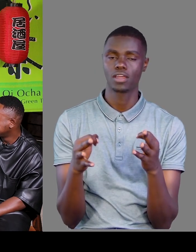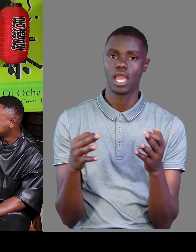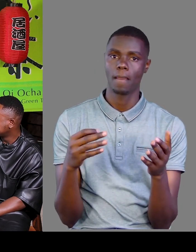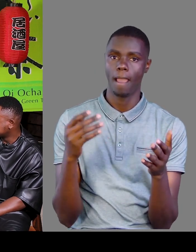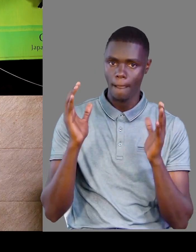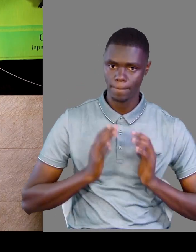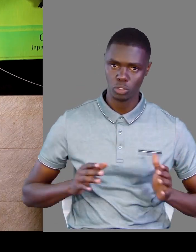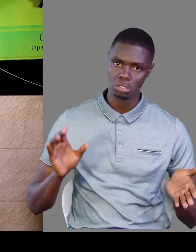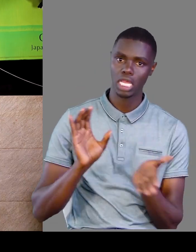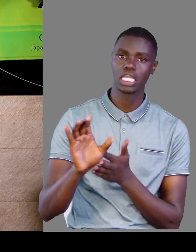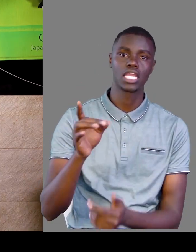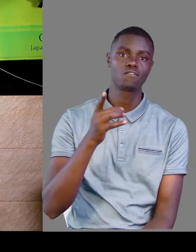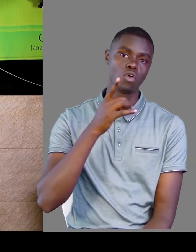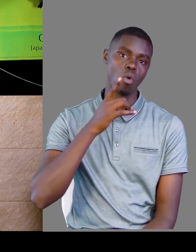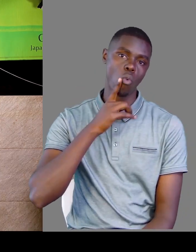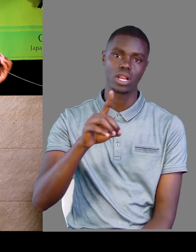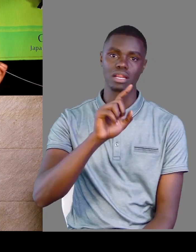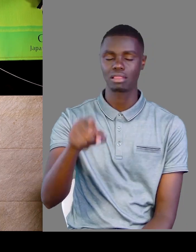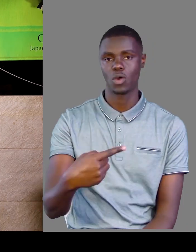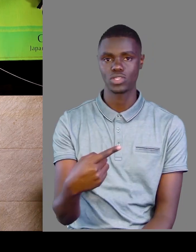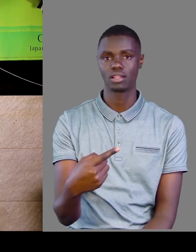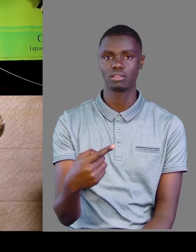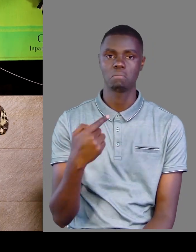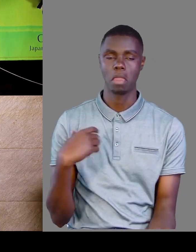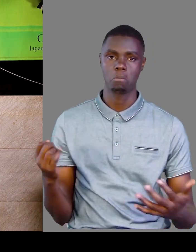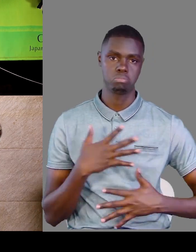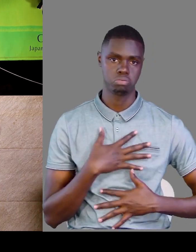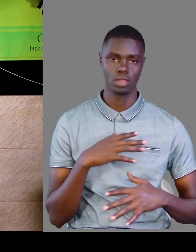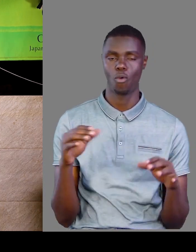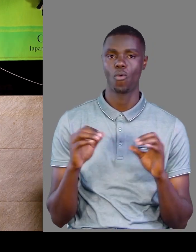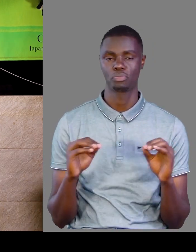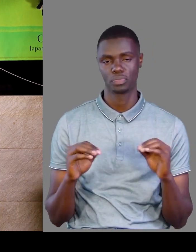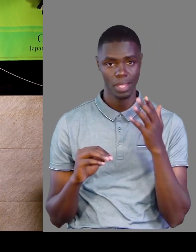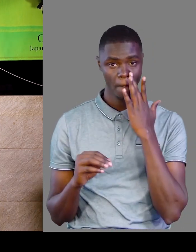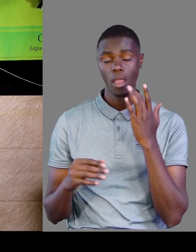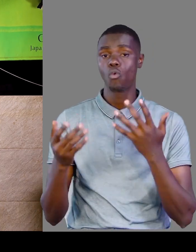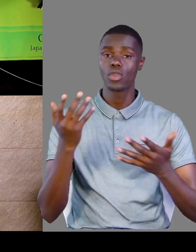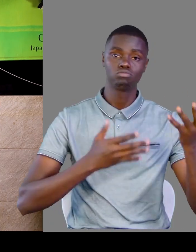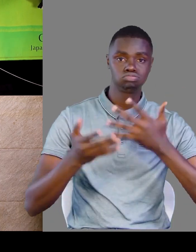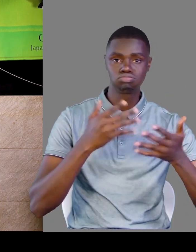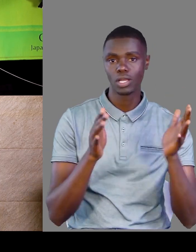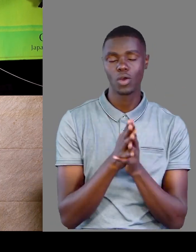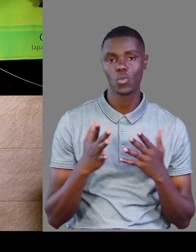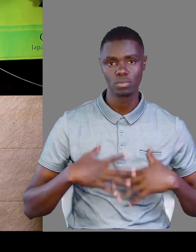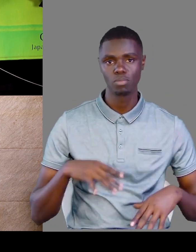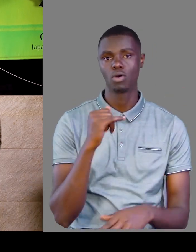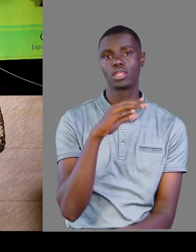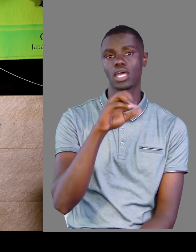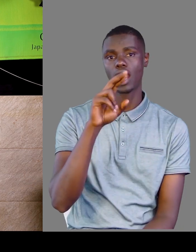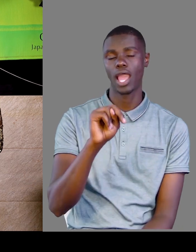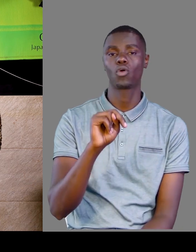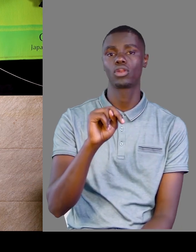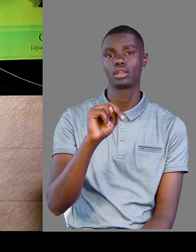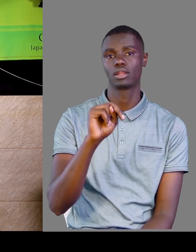baya. Mavab tribe people, I told you today we are only hanging out with the icon people in this high icon space, and